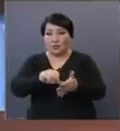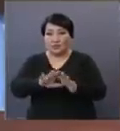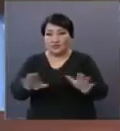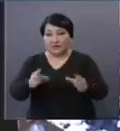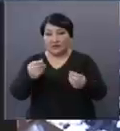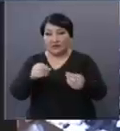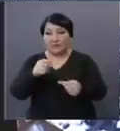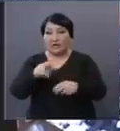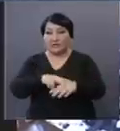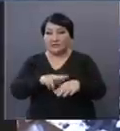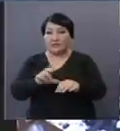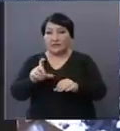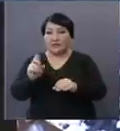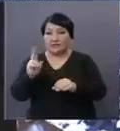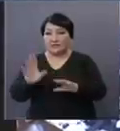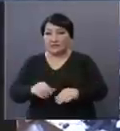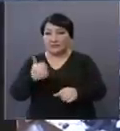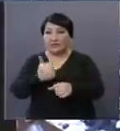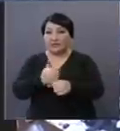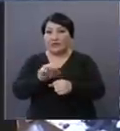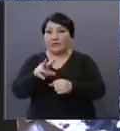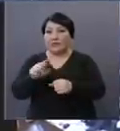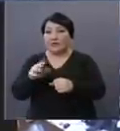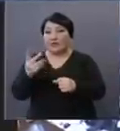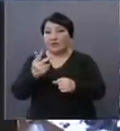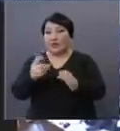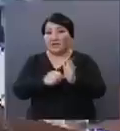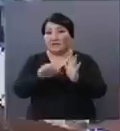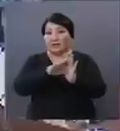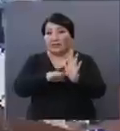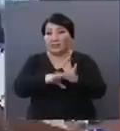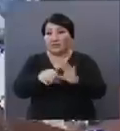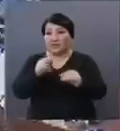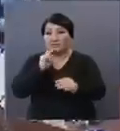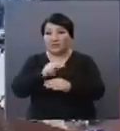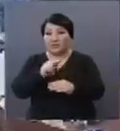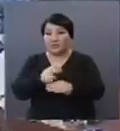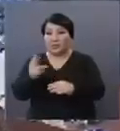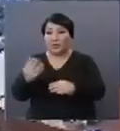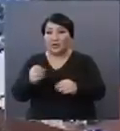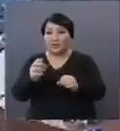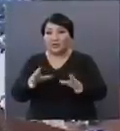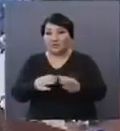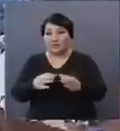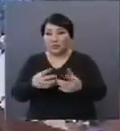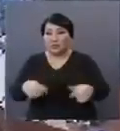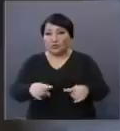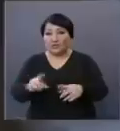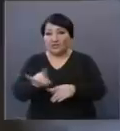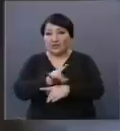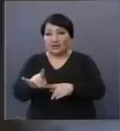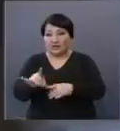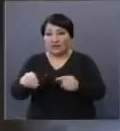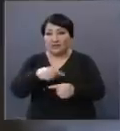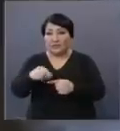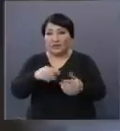экс-басшысы Әмірхан Аманбаев қылмыстық кодекстің 6 бабы бойынша айыпталып отыр. Ол қылмыстық топ құрды. Жалған кәсіпкерлікпен айналысты және